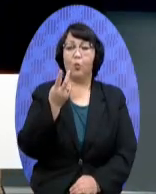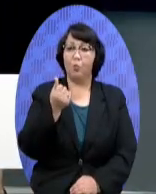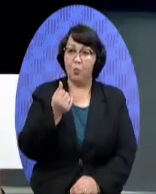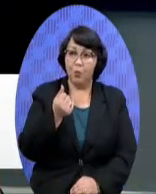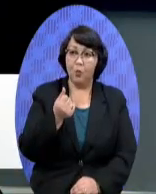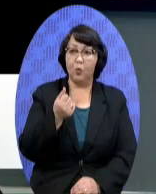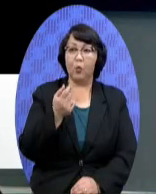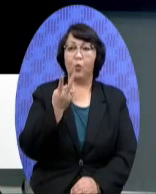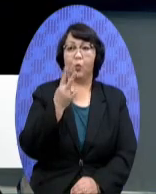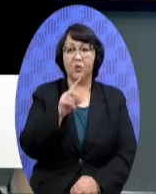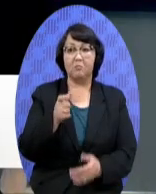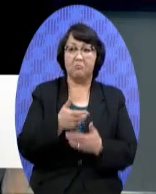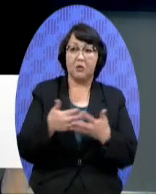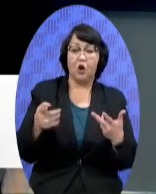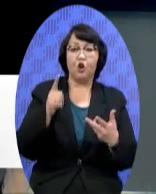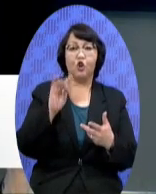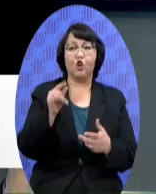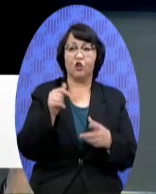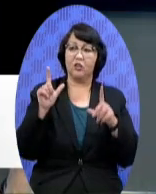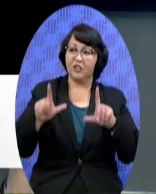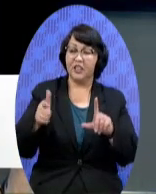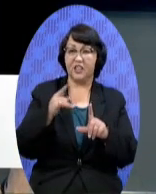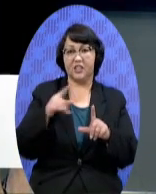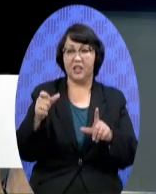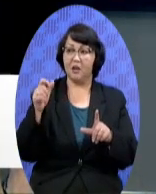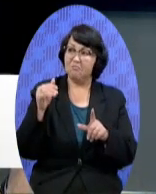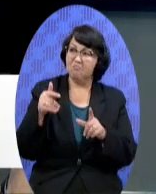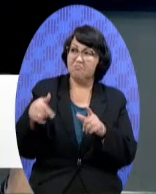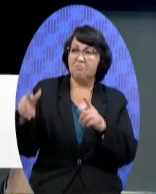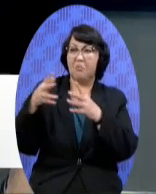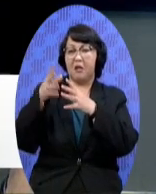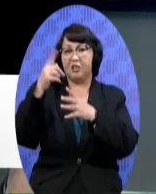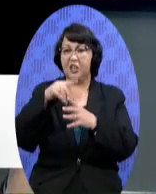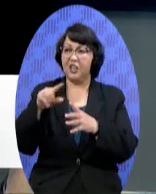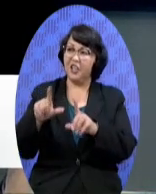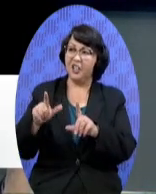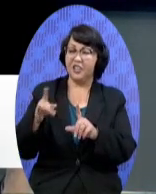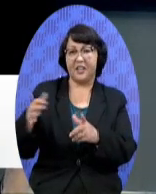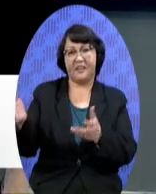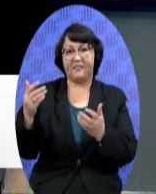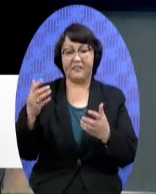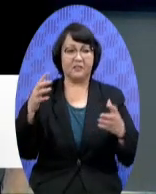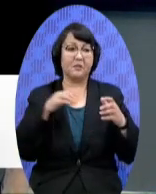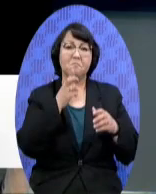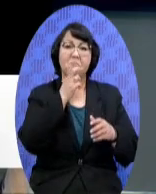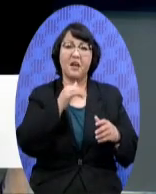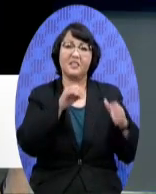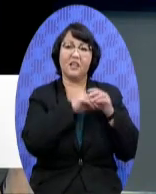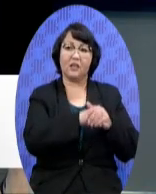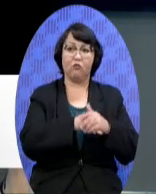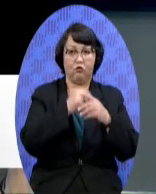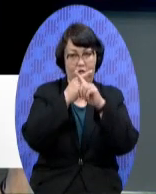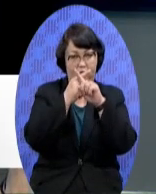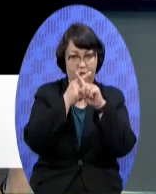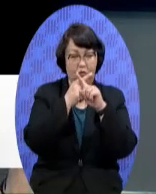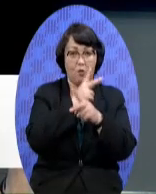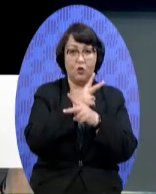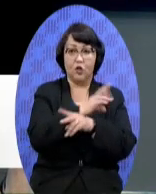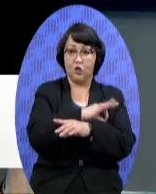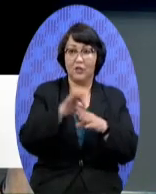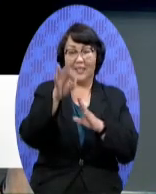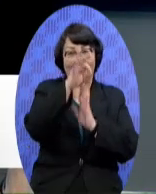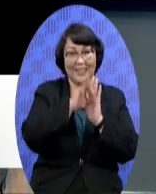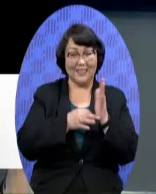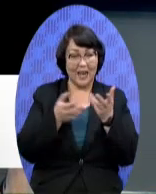хөдлөх хөрөнгийн гэрчлэлгээ зэргийг барьцаалахыг бол хоригдж байгаа. Тэгэхээр хуулийн төслийг одоо улсын хурал эх хонд хилэлцэж эхлээд баталснаас